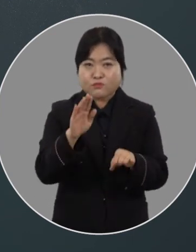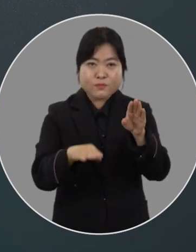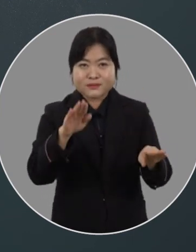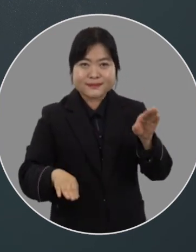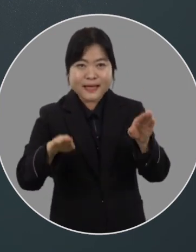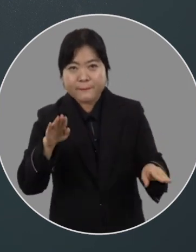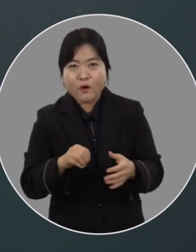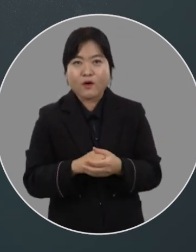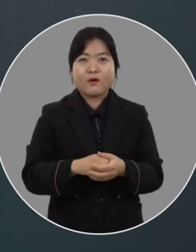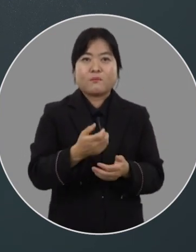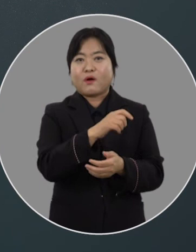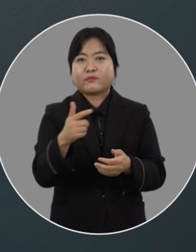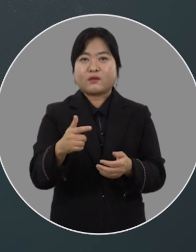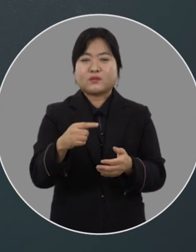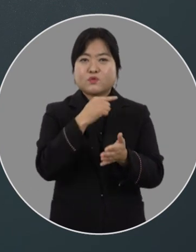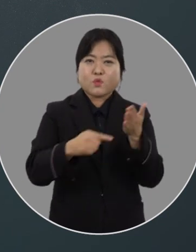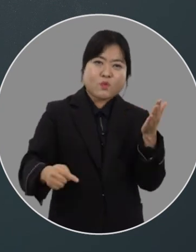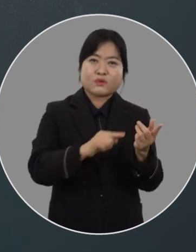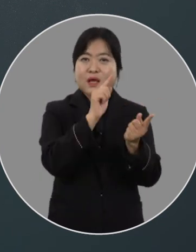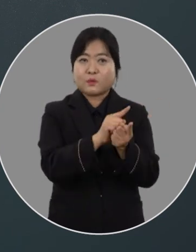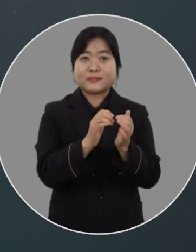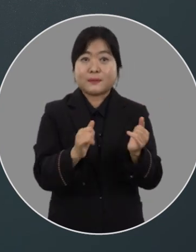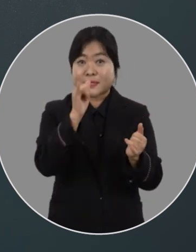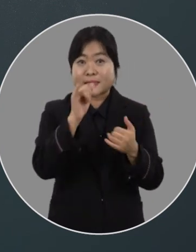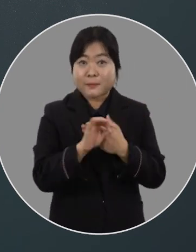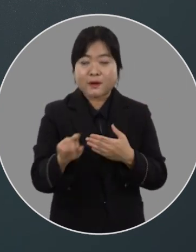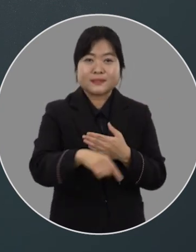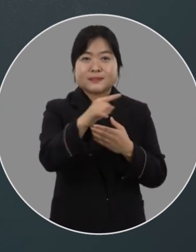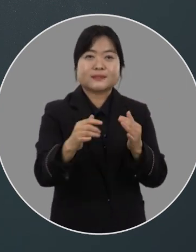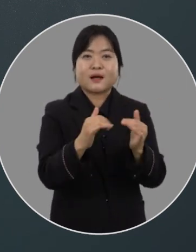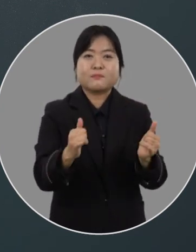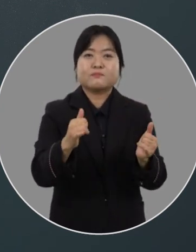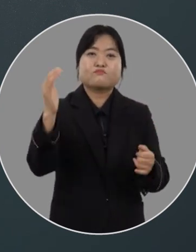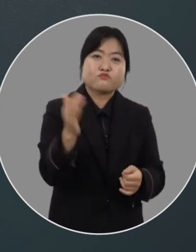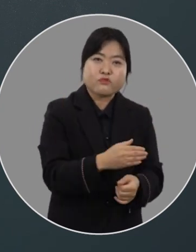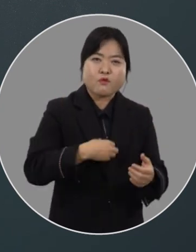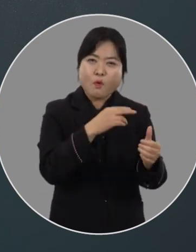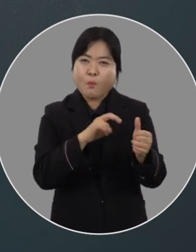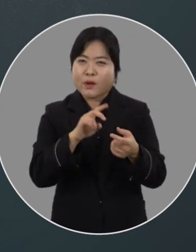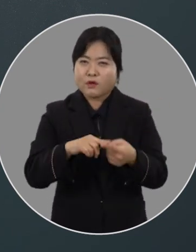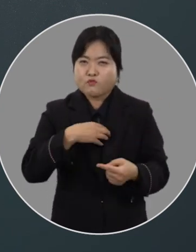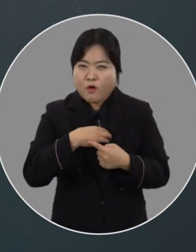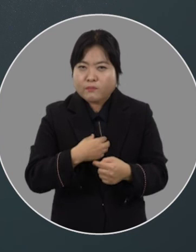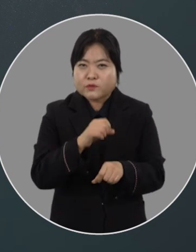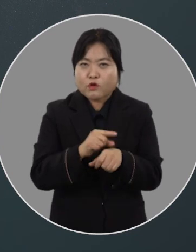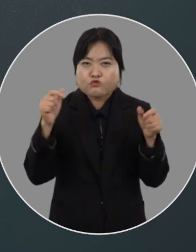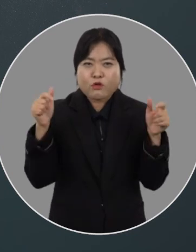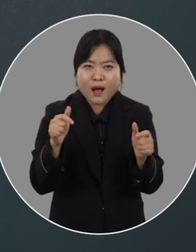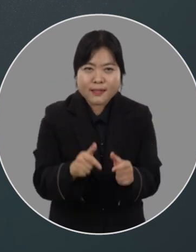불평등과 차별로서 어떠한 불이익을 당하고 있는 사람들이 있다면 그 사람들부터 혐오에 대한